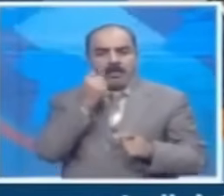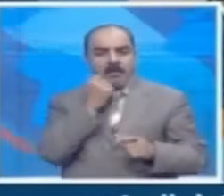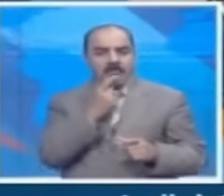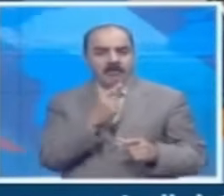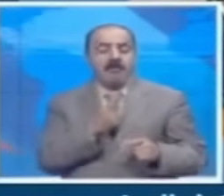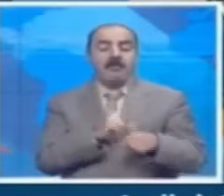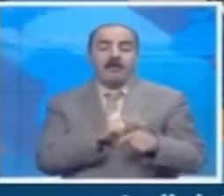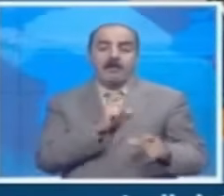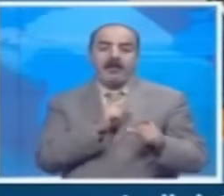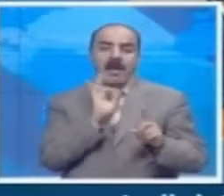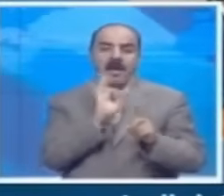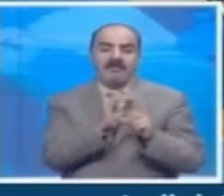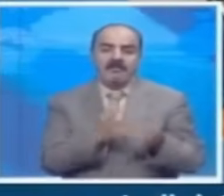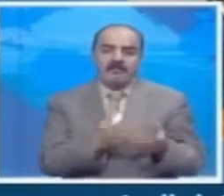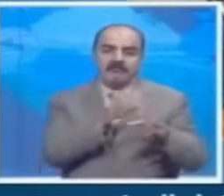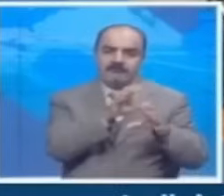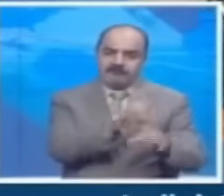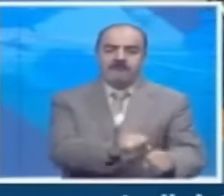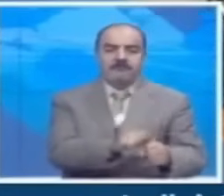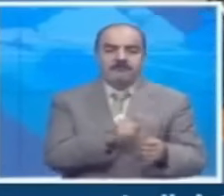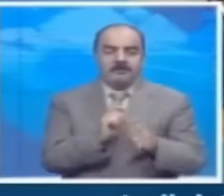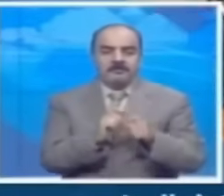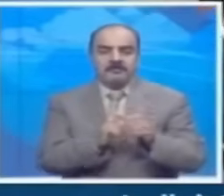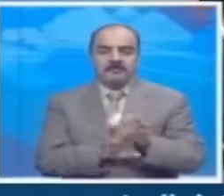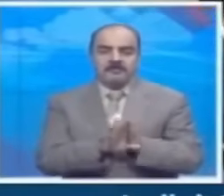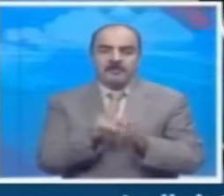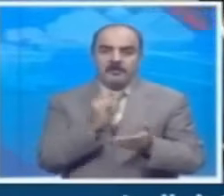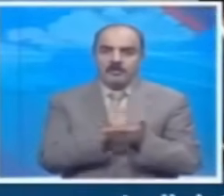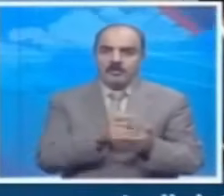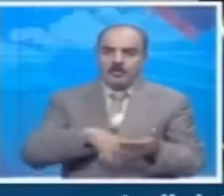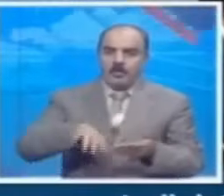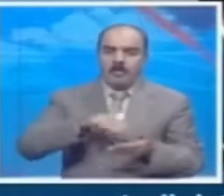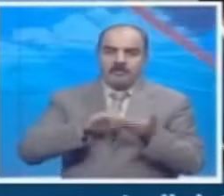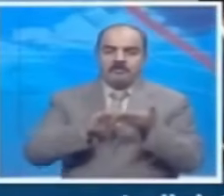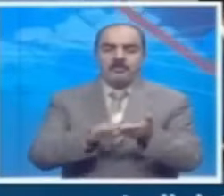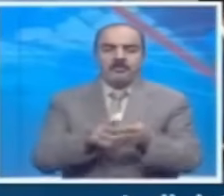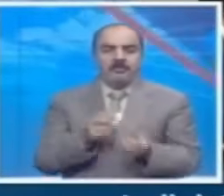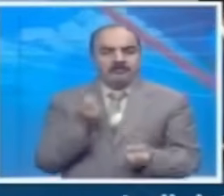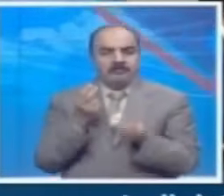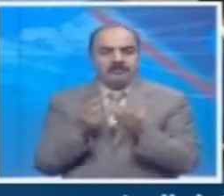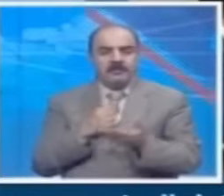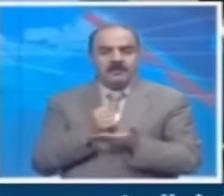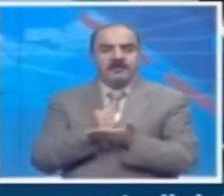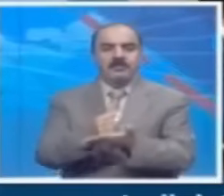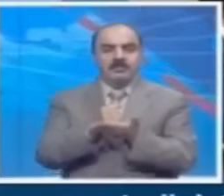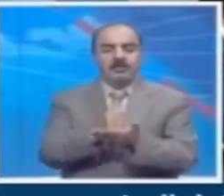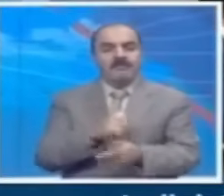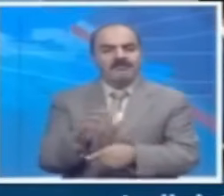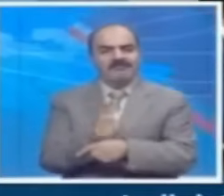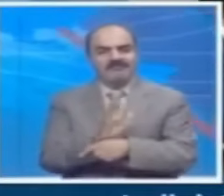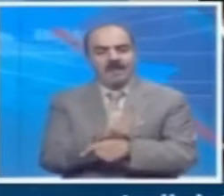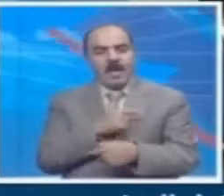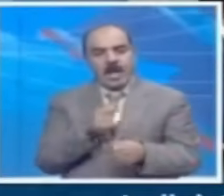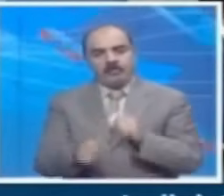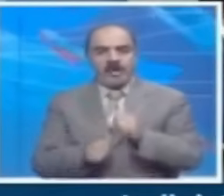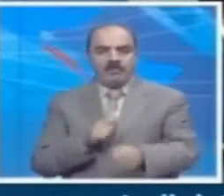البنك الهادفة للتمكين الاقتصادي وتطوير المسؤولية الاجتماعية، خاصة فيما يتعلق بطرح تمويلات